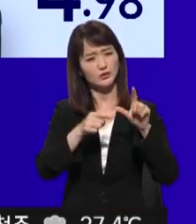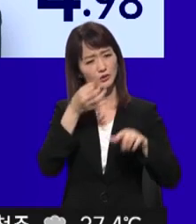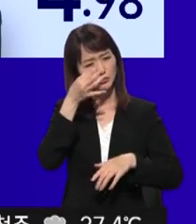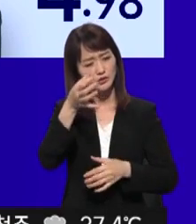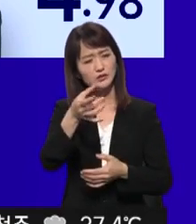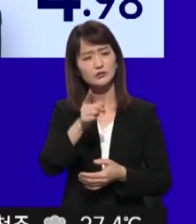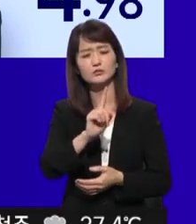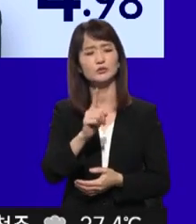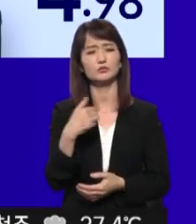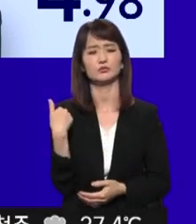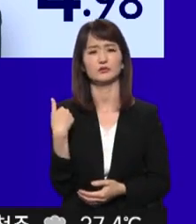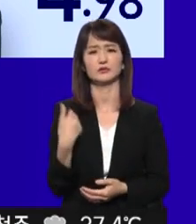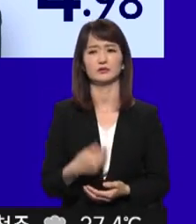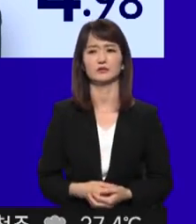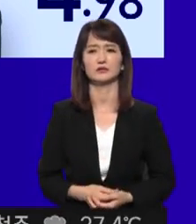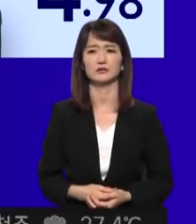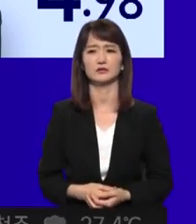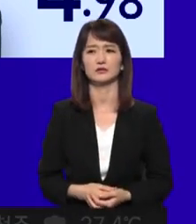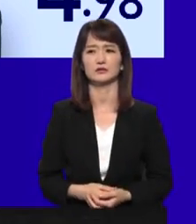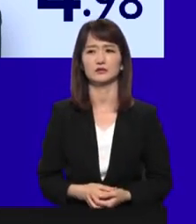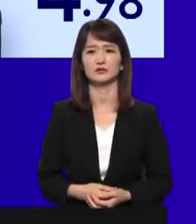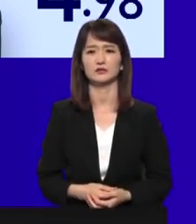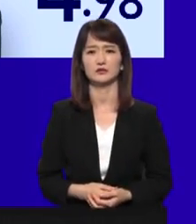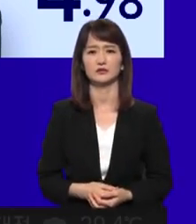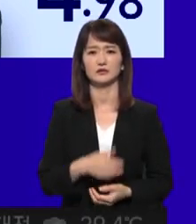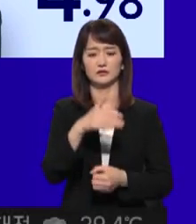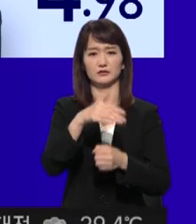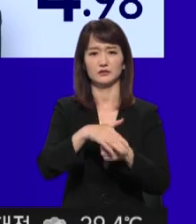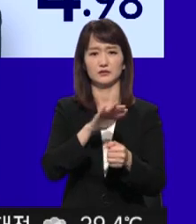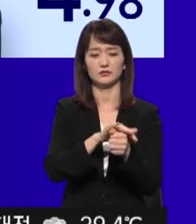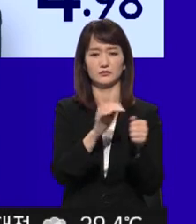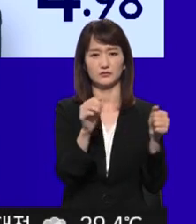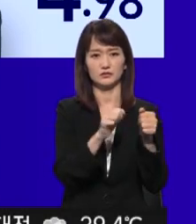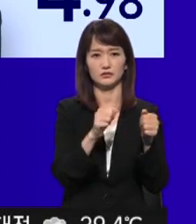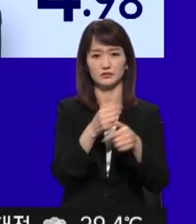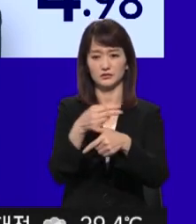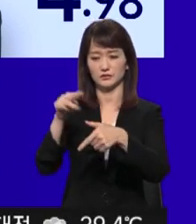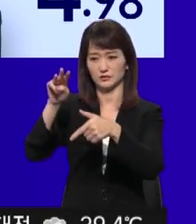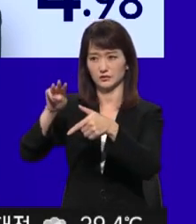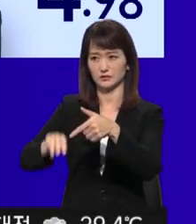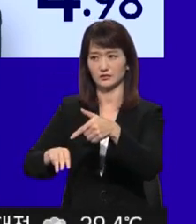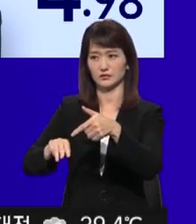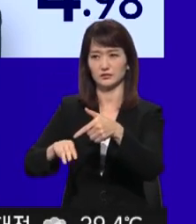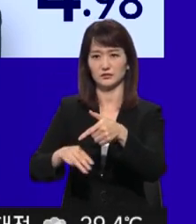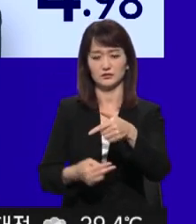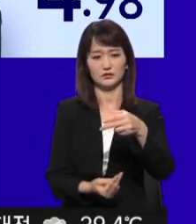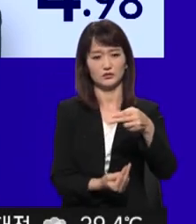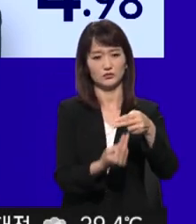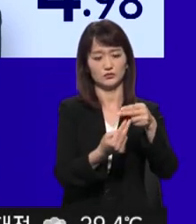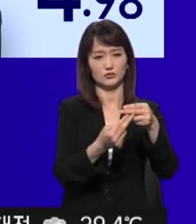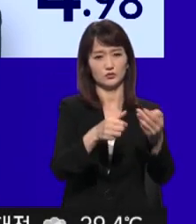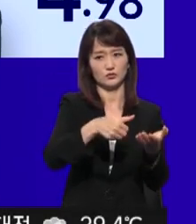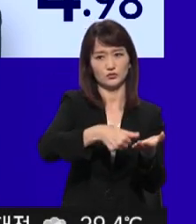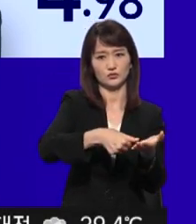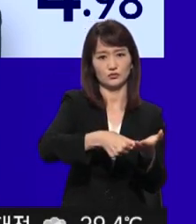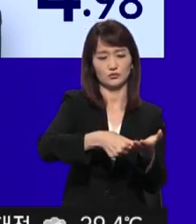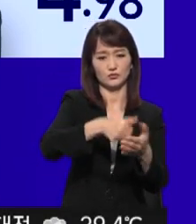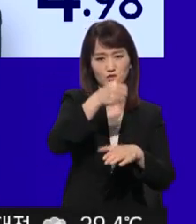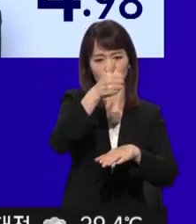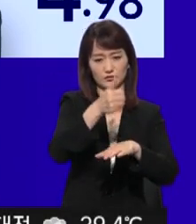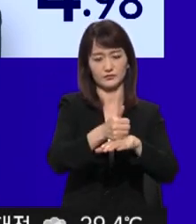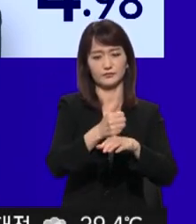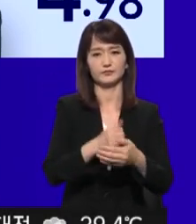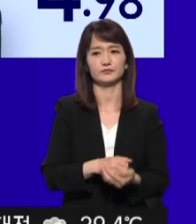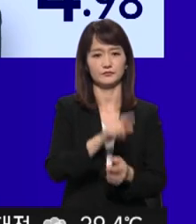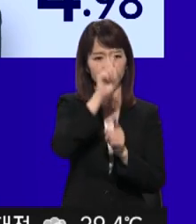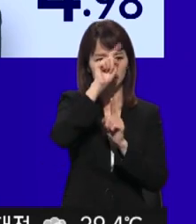지금 강화한 경어 대구경북 그 다음에 제주 인천 의 누적 투표 일입니다 민주당 전당대회 경선 인데요 어이 제명